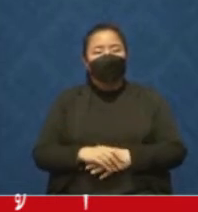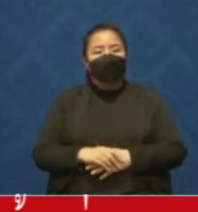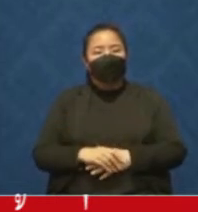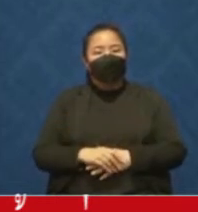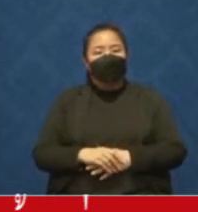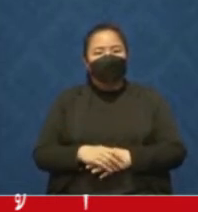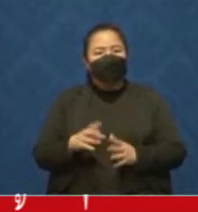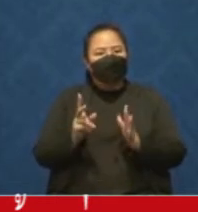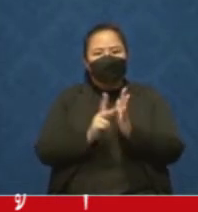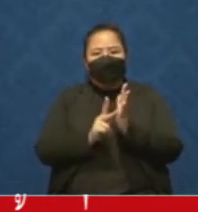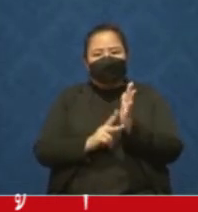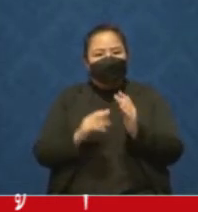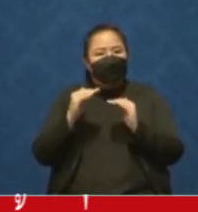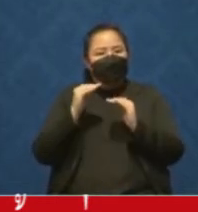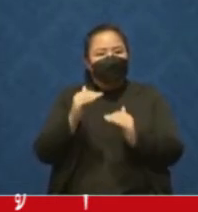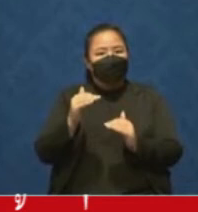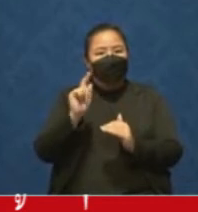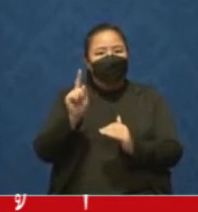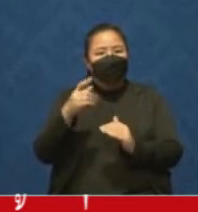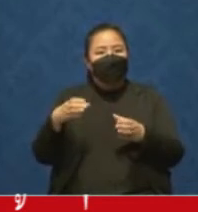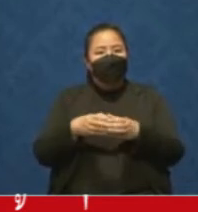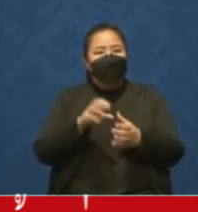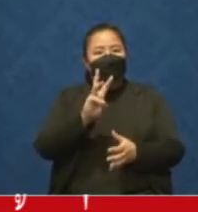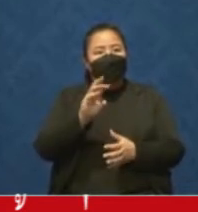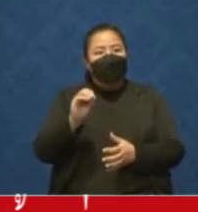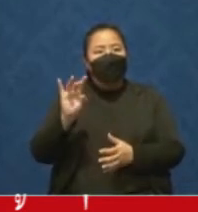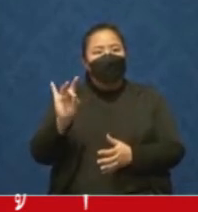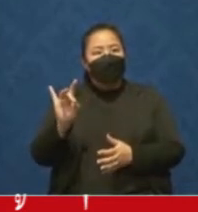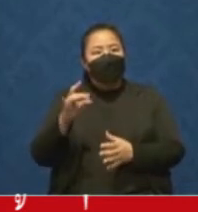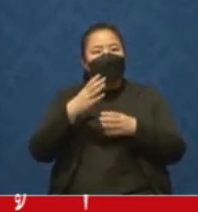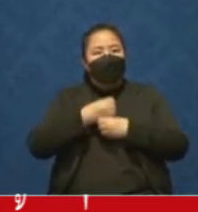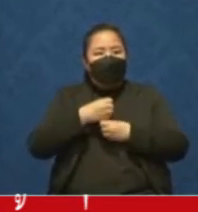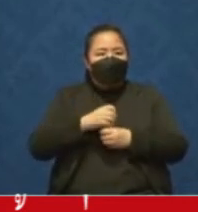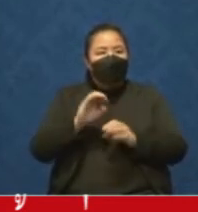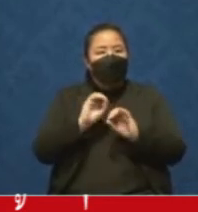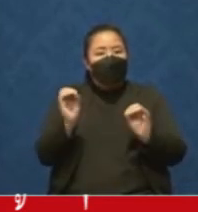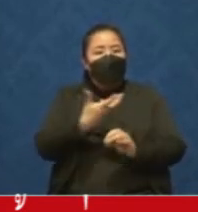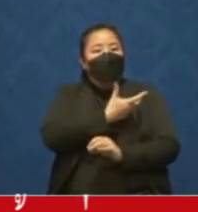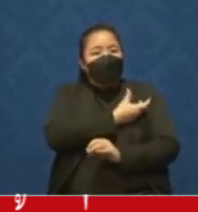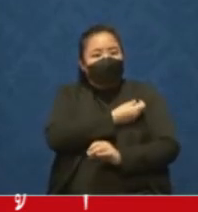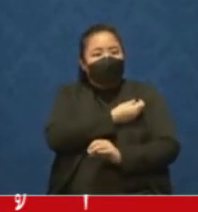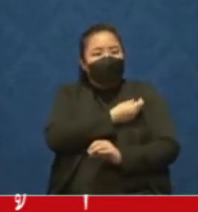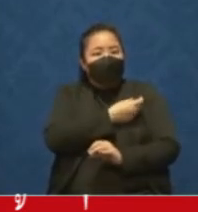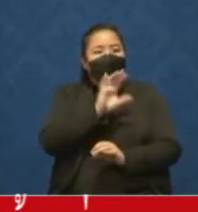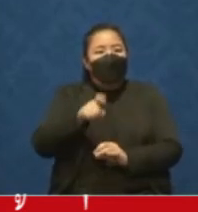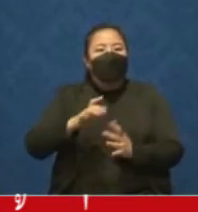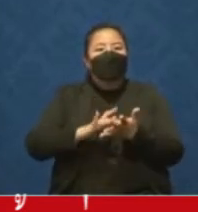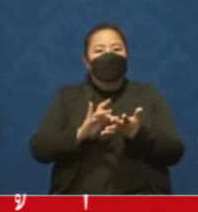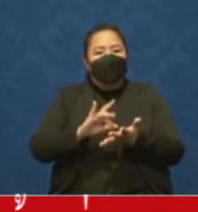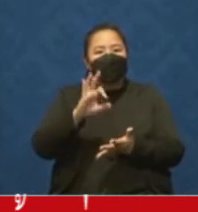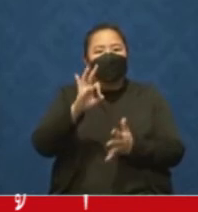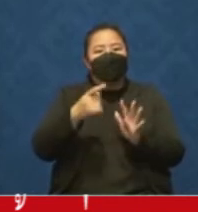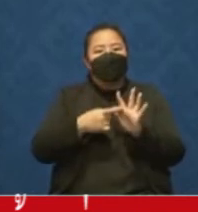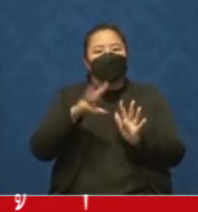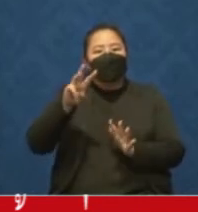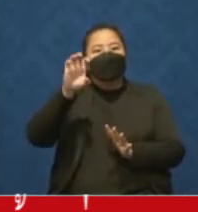ิกากฎเกนบอกวาคนแก่คนกลุ่มเสีง 608คนที่ไม่เคยฉดวักซีนจะได้ยาฟ้าวิพิราเวียร์หรอบางคนก็ได้